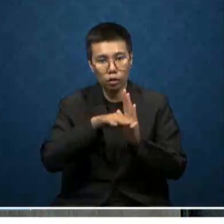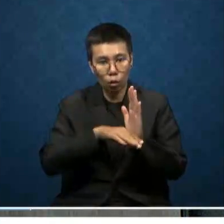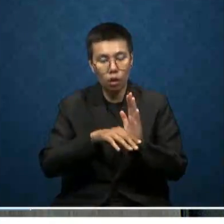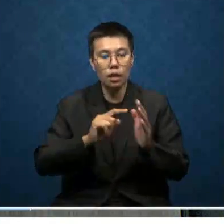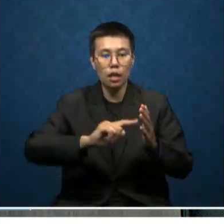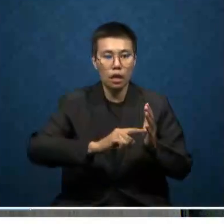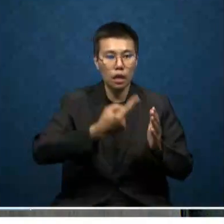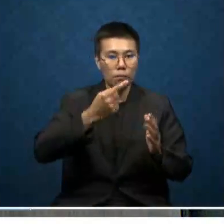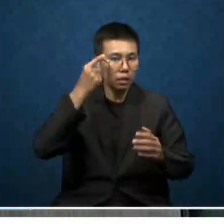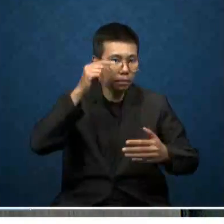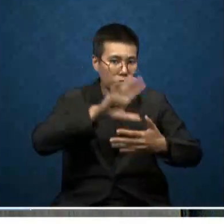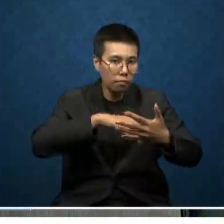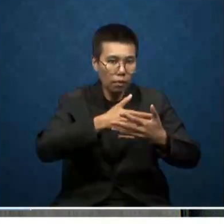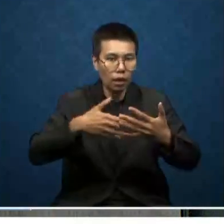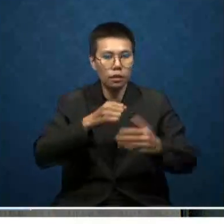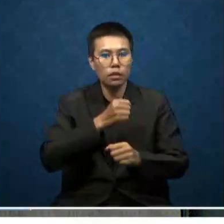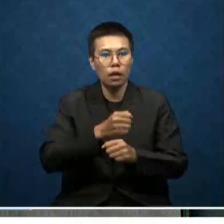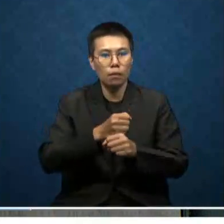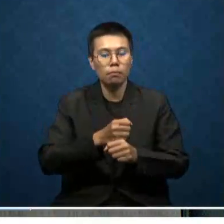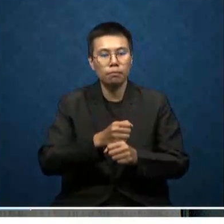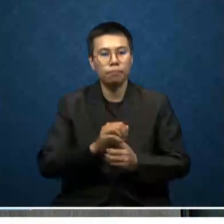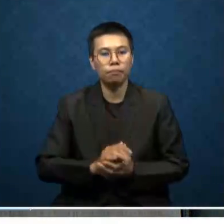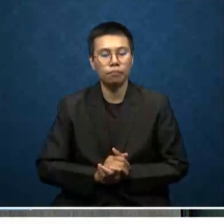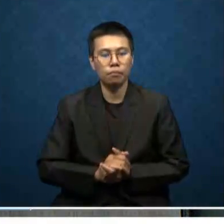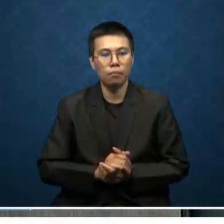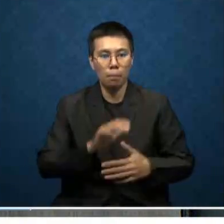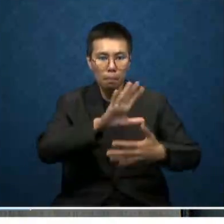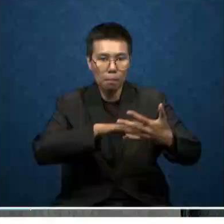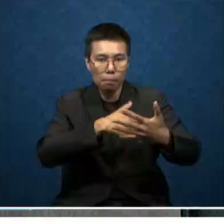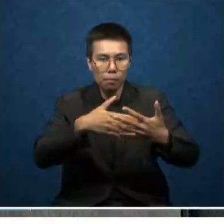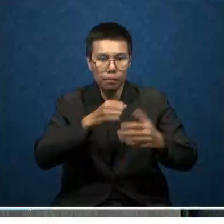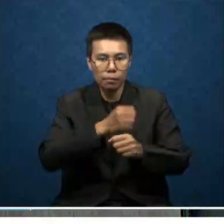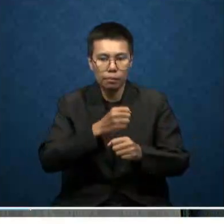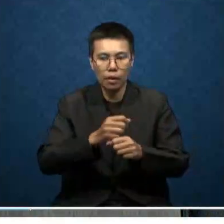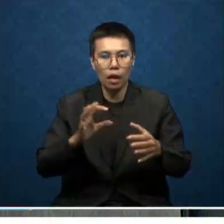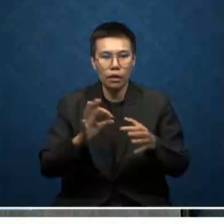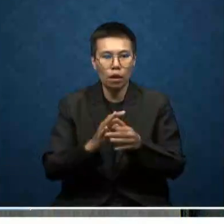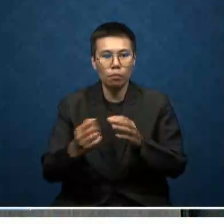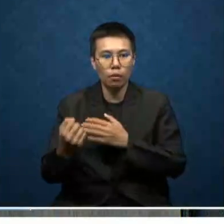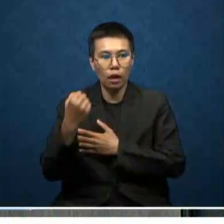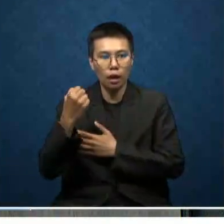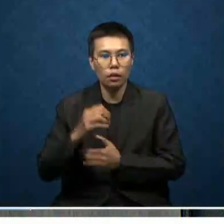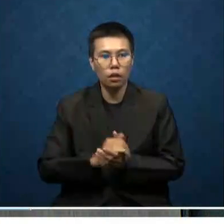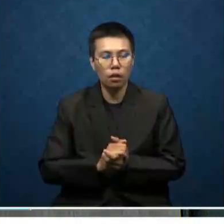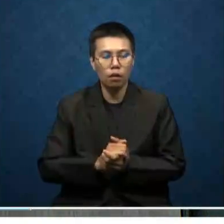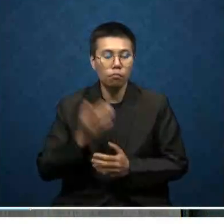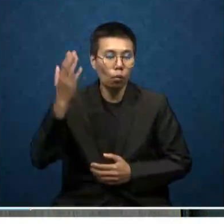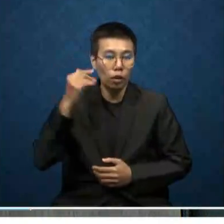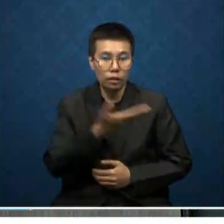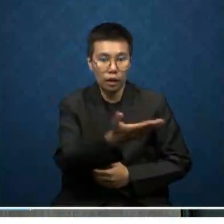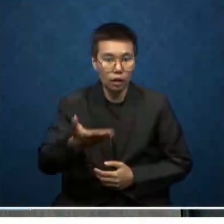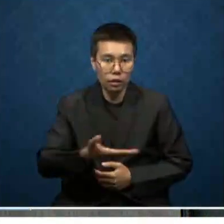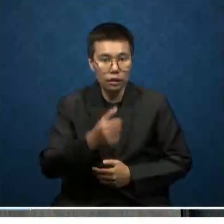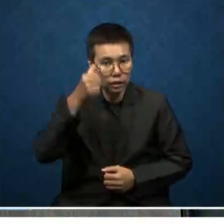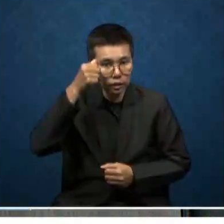ต้นการวางแผนปฏิรูปประเทศในการวางแผนปฏิรูปประเทศด้านพลังงานนั้นผมเชื่อว่าทุกท่านคงจำได้